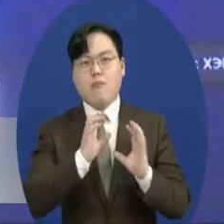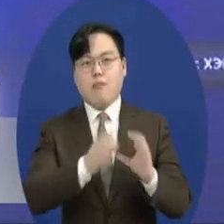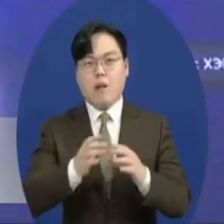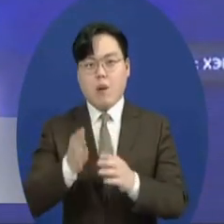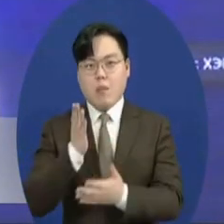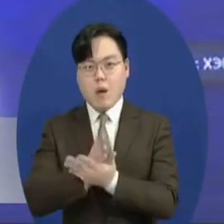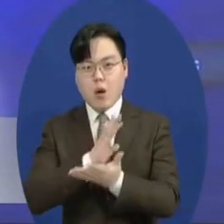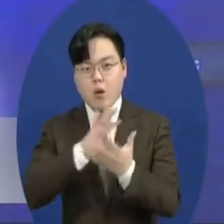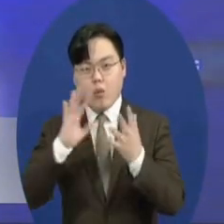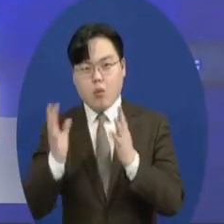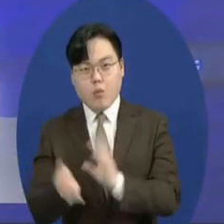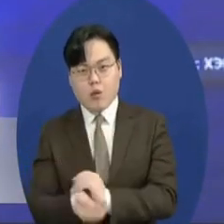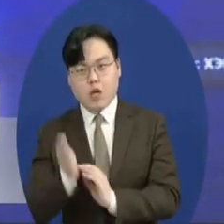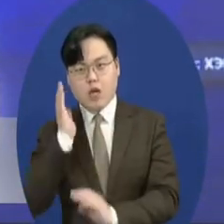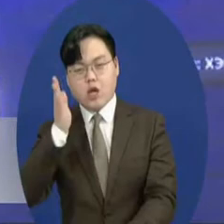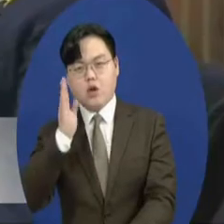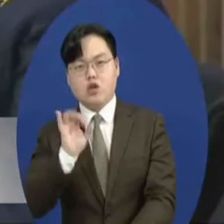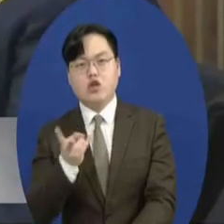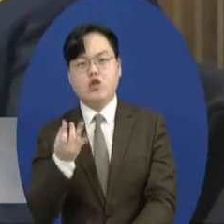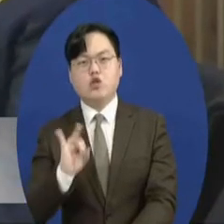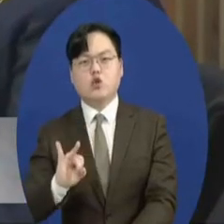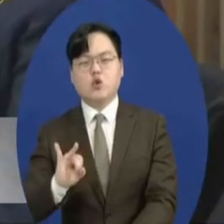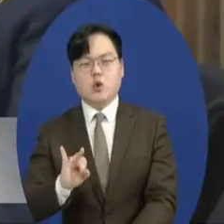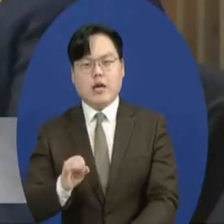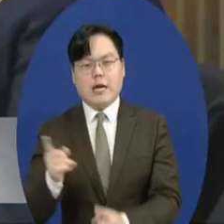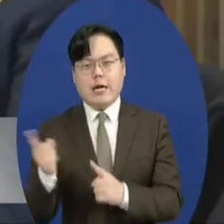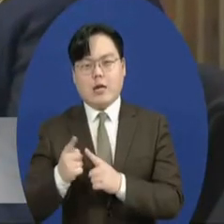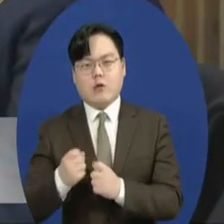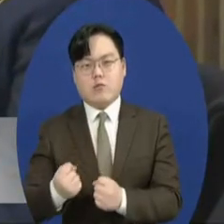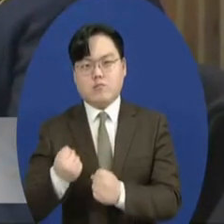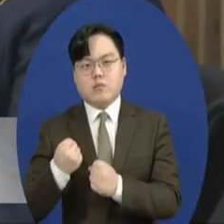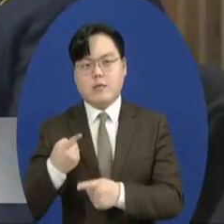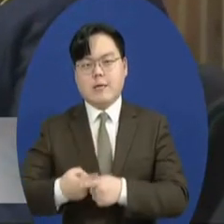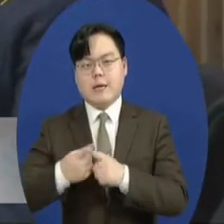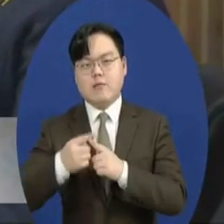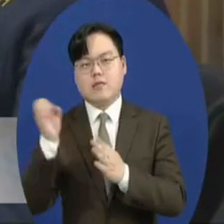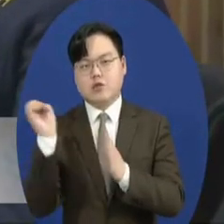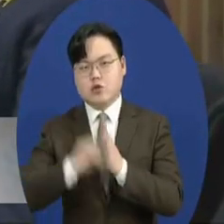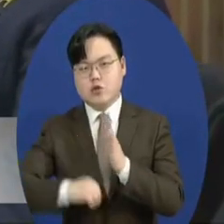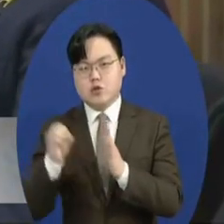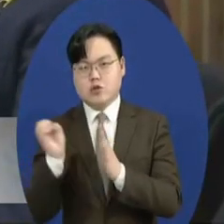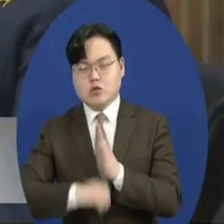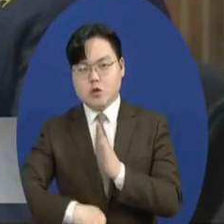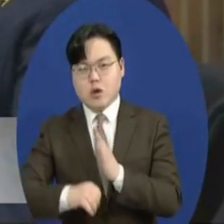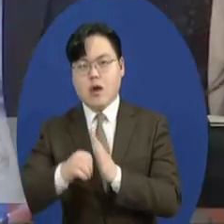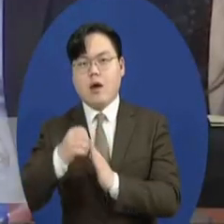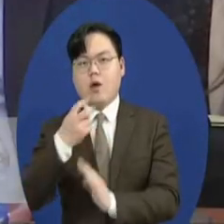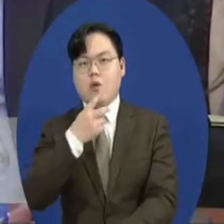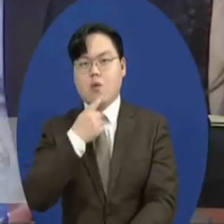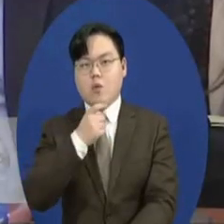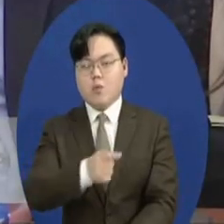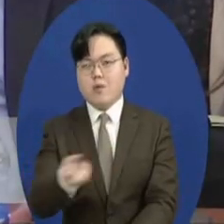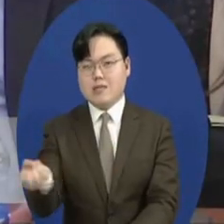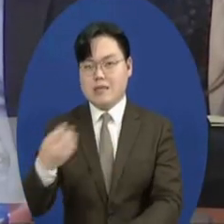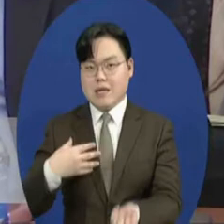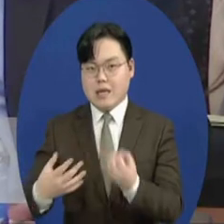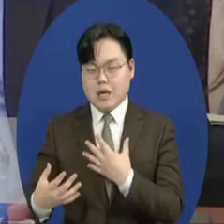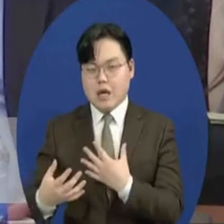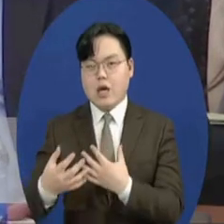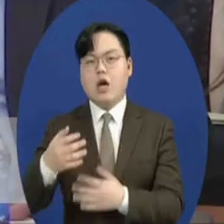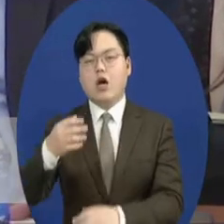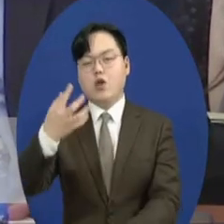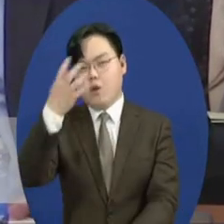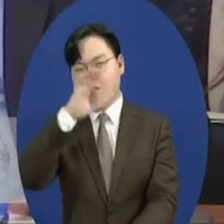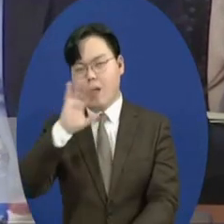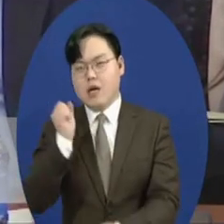зүйн зөвлөлүүдийн эрх мэдэл үүрэг нөлөөг нэмэгдүүлэх шаардлага бий гэж хэлэлцүүлэгт оролцогч талууд үзэж байна. За төрийн албаны